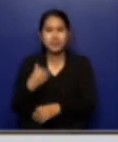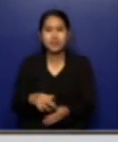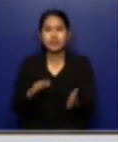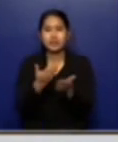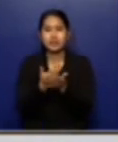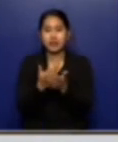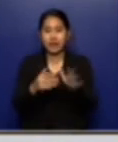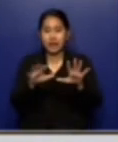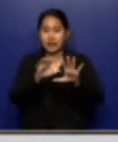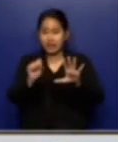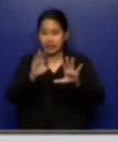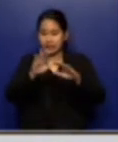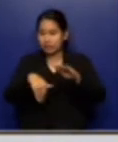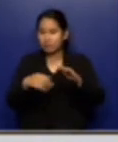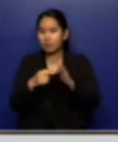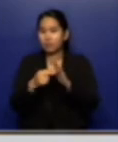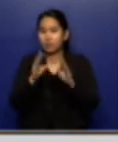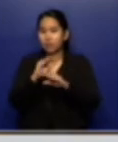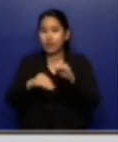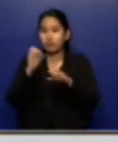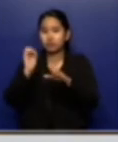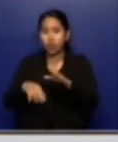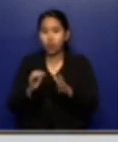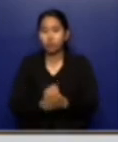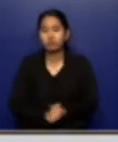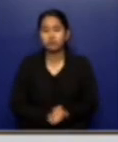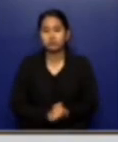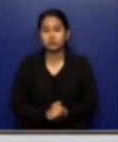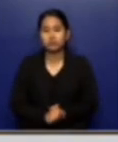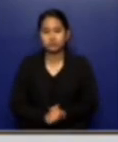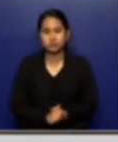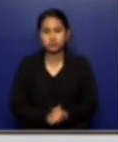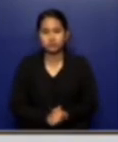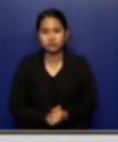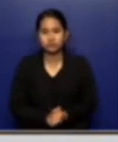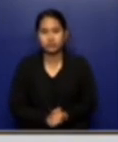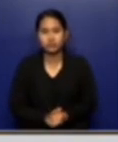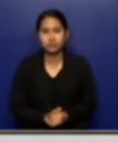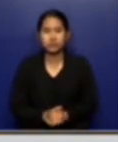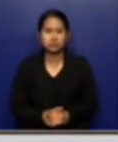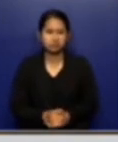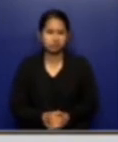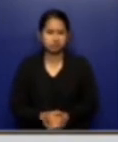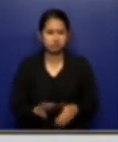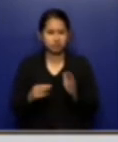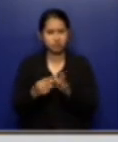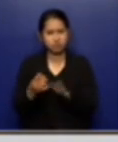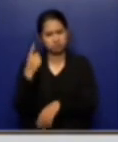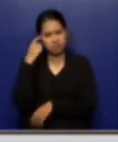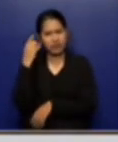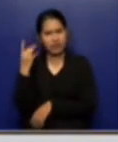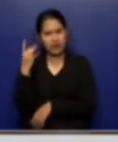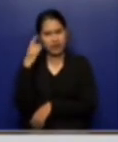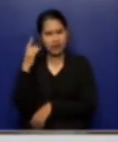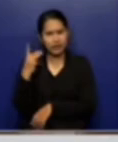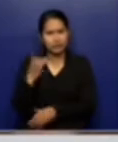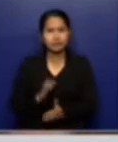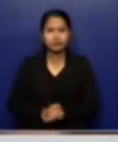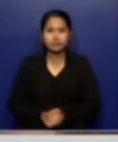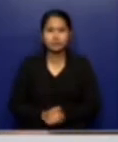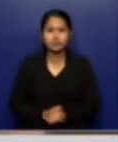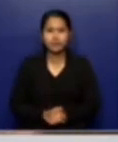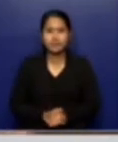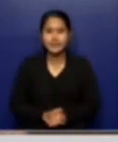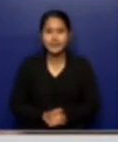นี้กรมส่งเสริมปกครองท้องถิ่นเนี่ยผมถึงบอกคุณเอาอะไรคิดสำนักงบประมาณ